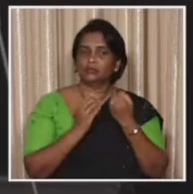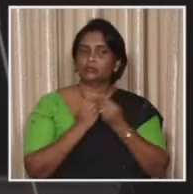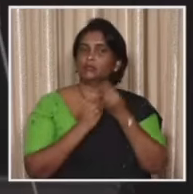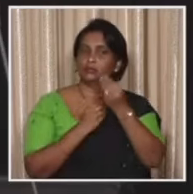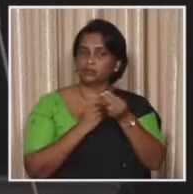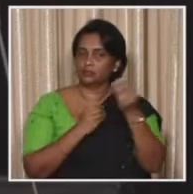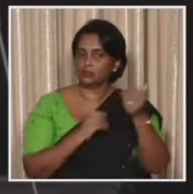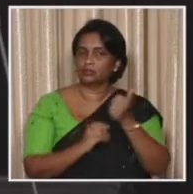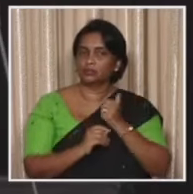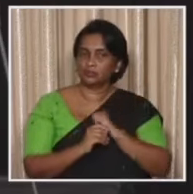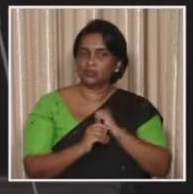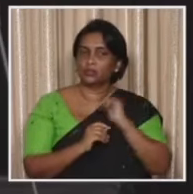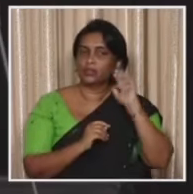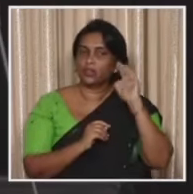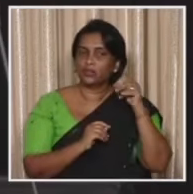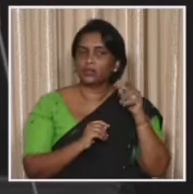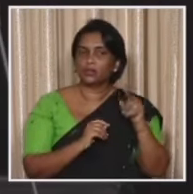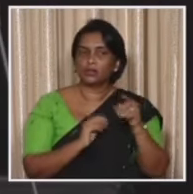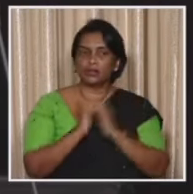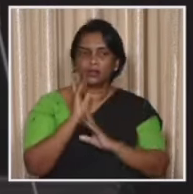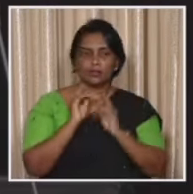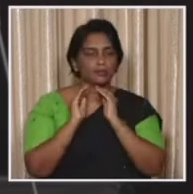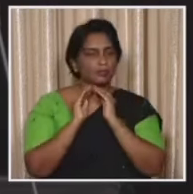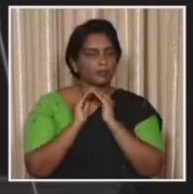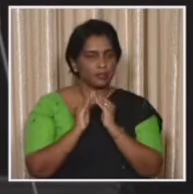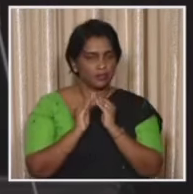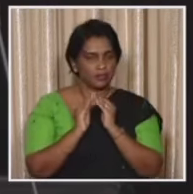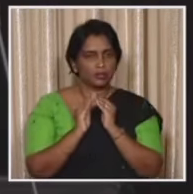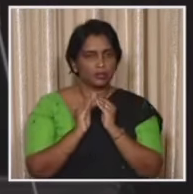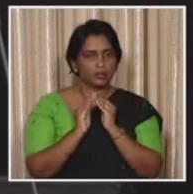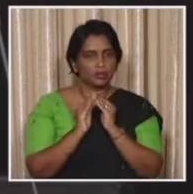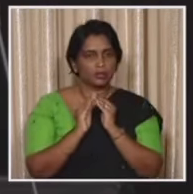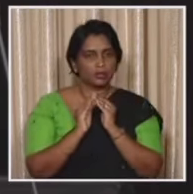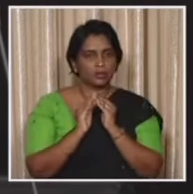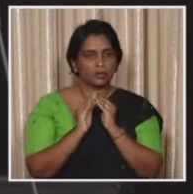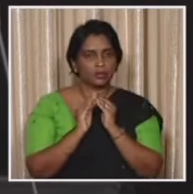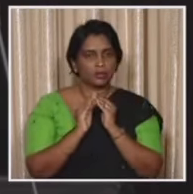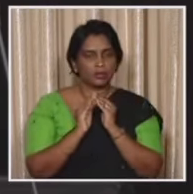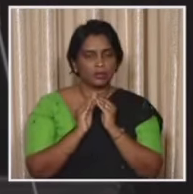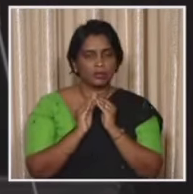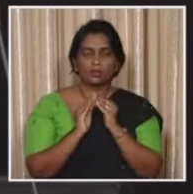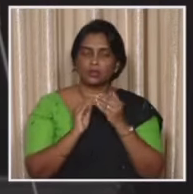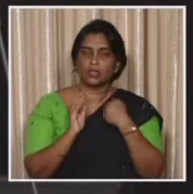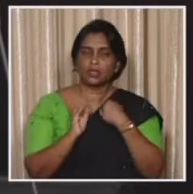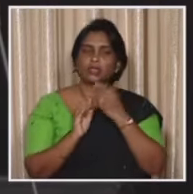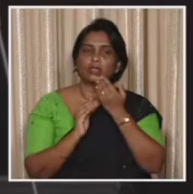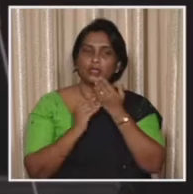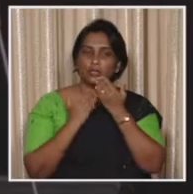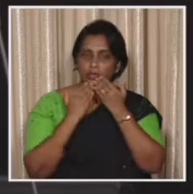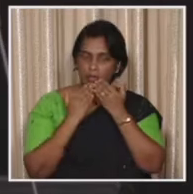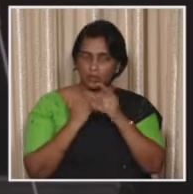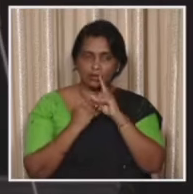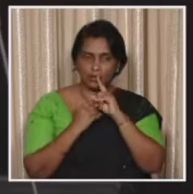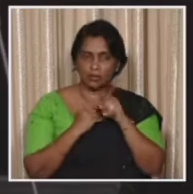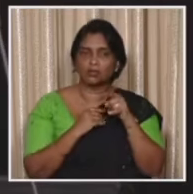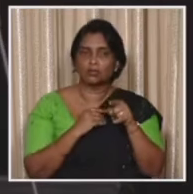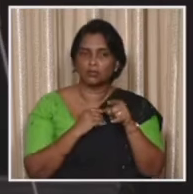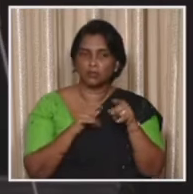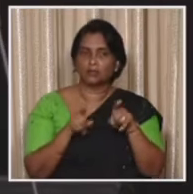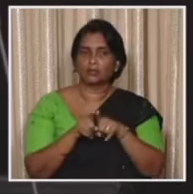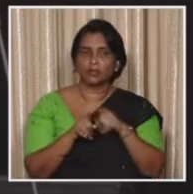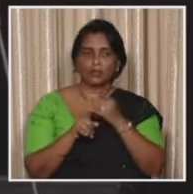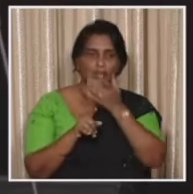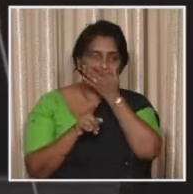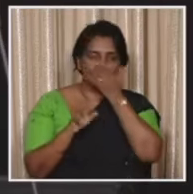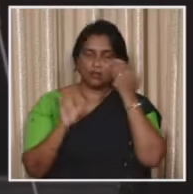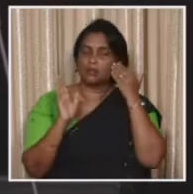pilih nama anda kemati. Bisa sih, amatian sih hadiah dekat sama, mama istuti bandar ini none. Bisa sih sini